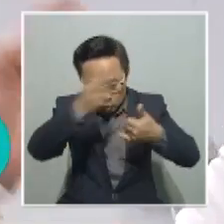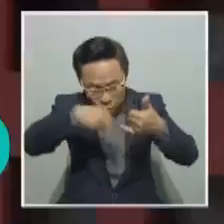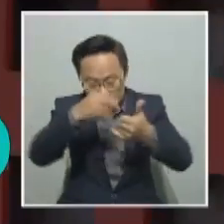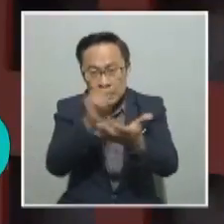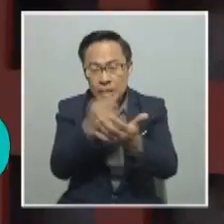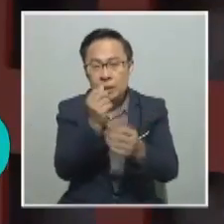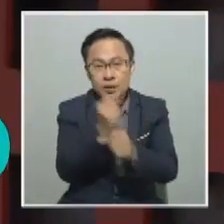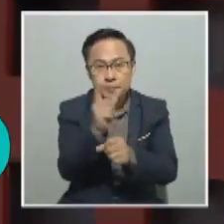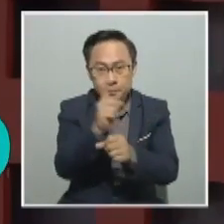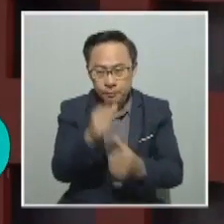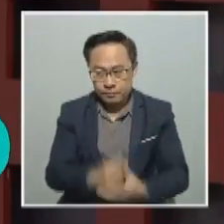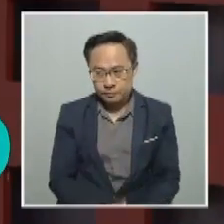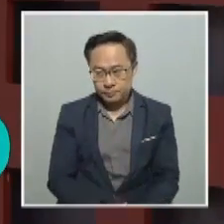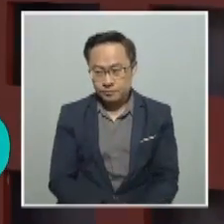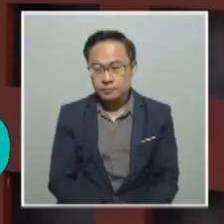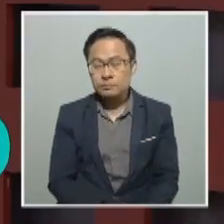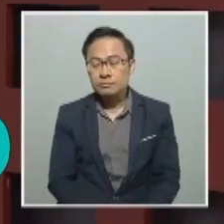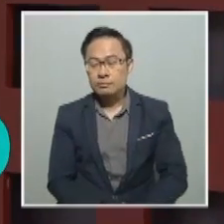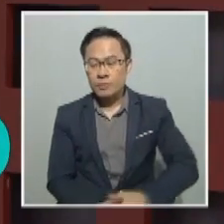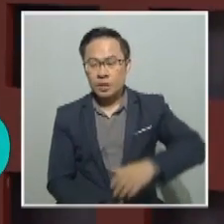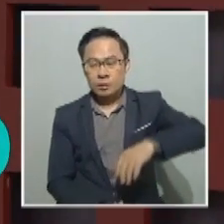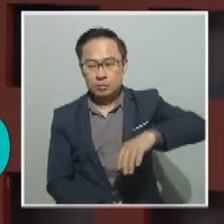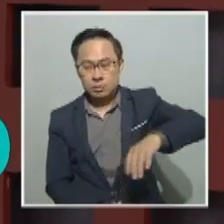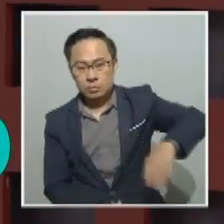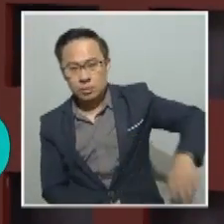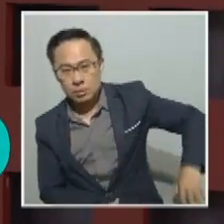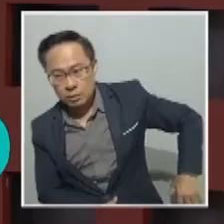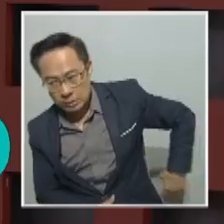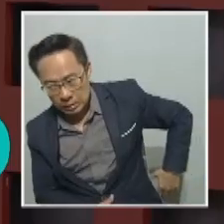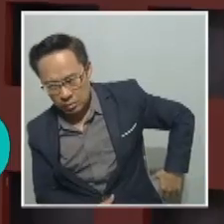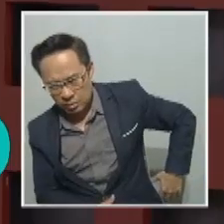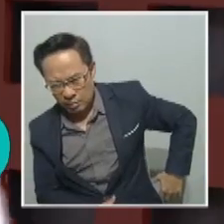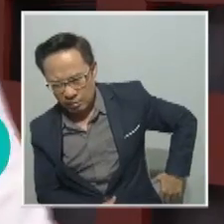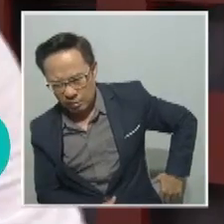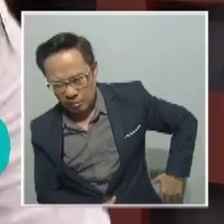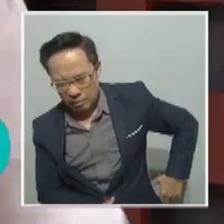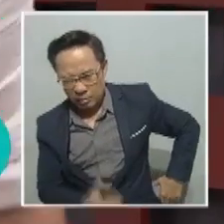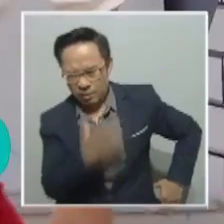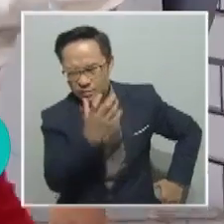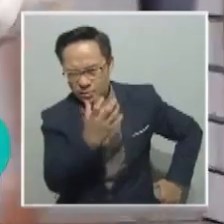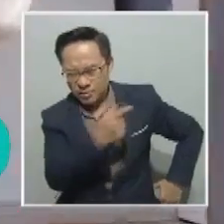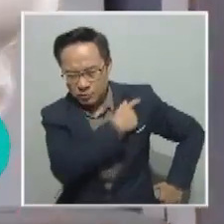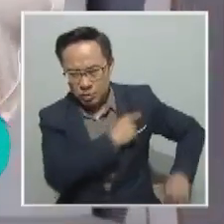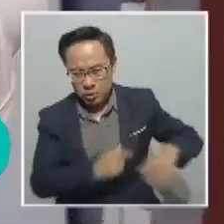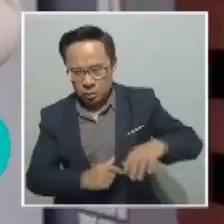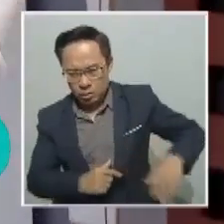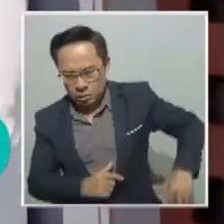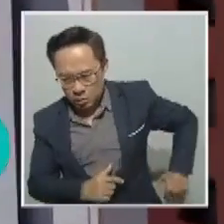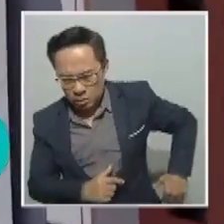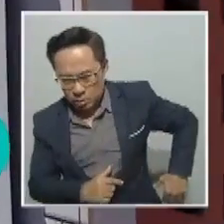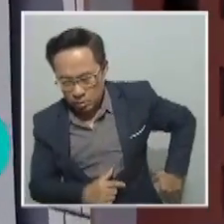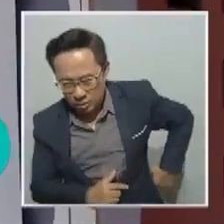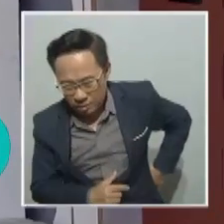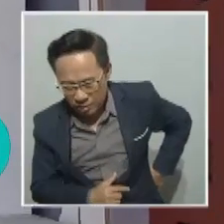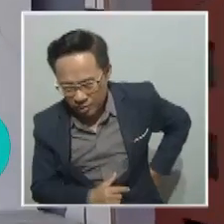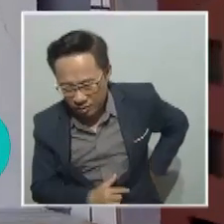วพวกหนูอายุน้อย โดยหลักการเนี่ยท่าที่จะติดนะฮะบ่อยๆก็คือมาแตะด้านหลังอย่างงี้ แตะด้านหลังงี้ ซึ่ง